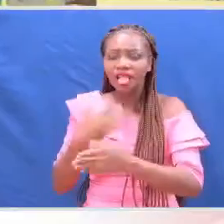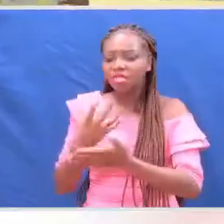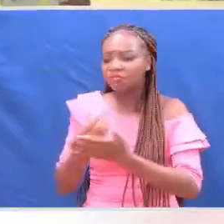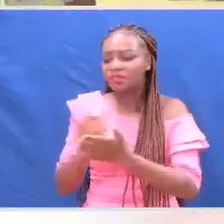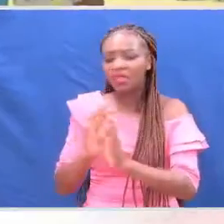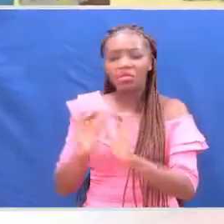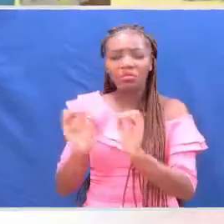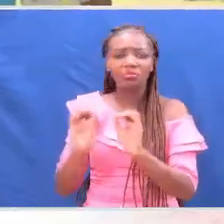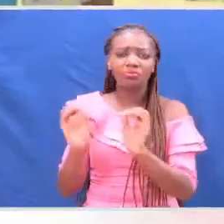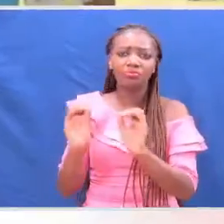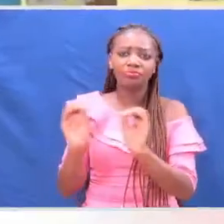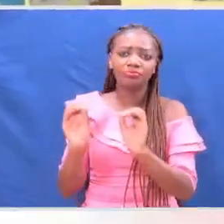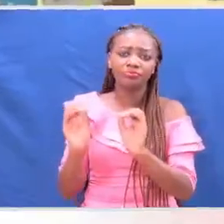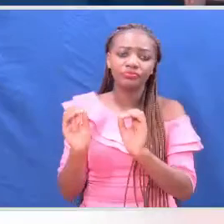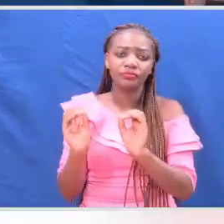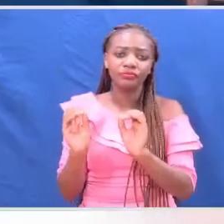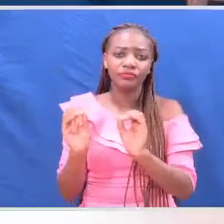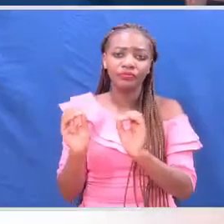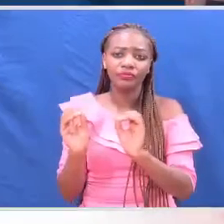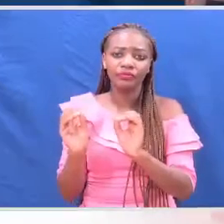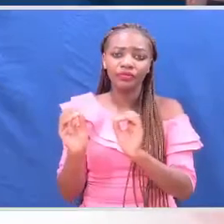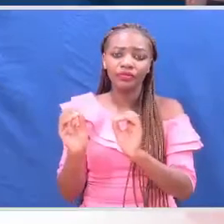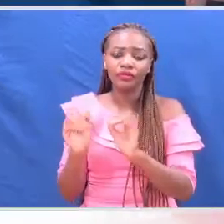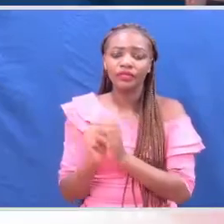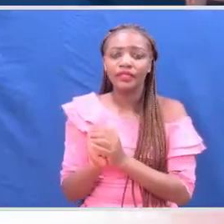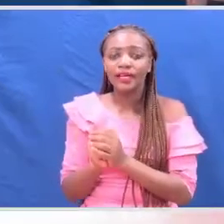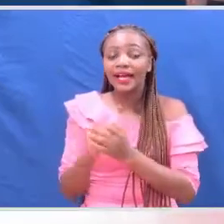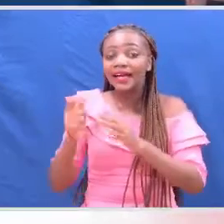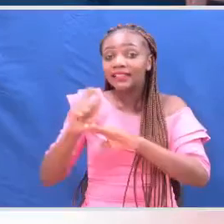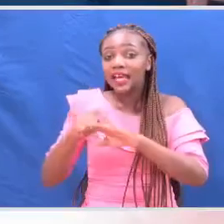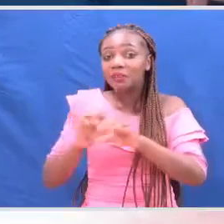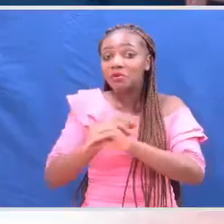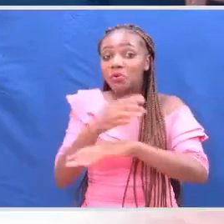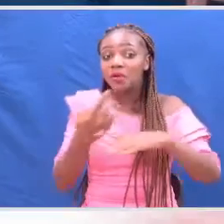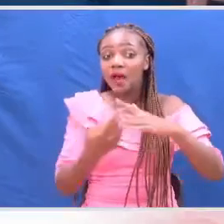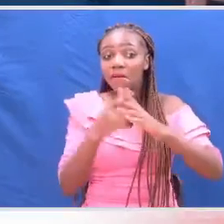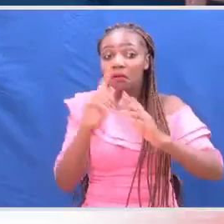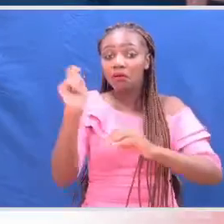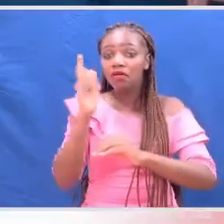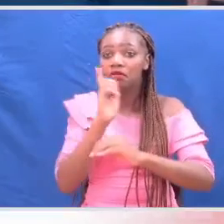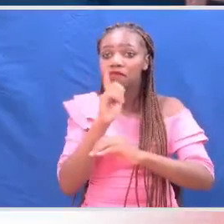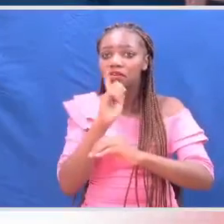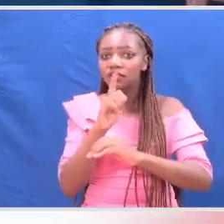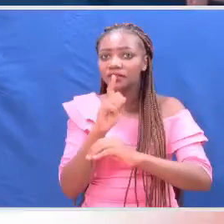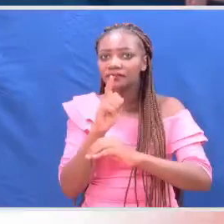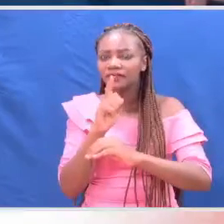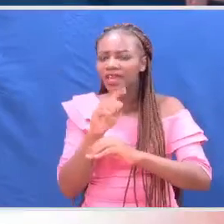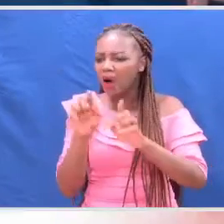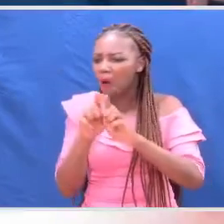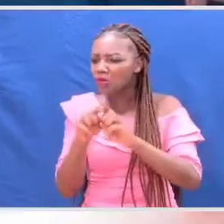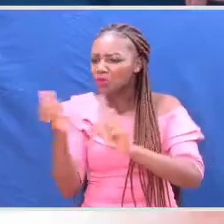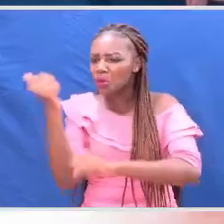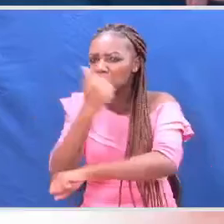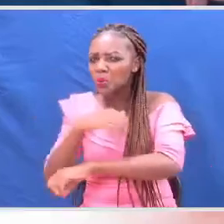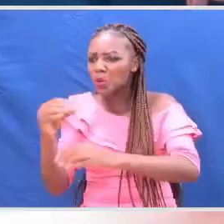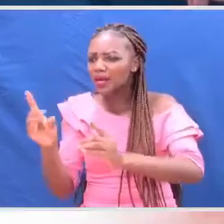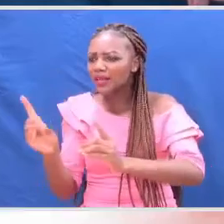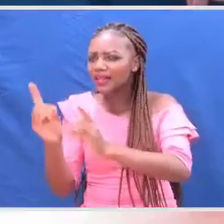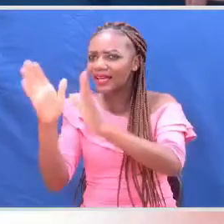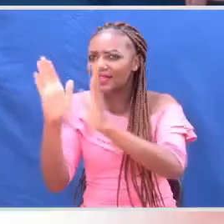wanafunzi watakaporejea. Vile COVID imeingia hivi, hata yeye uwezo wake ni